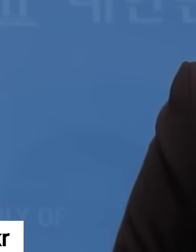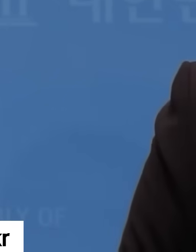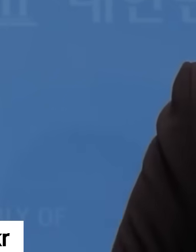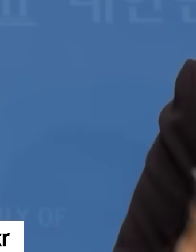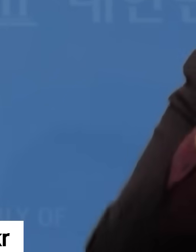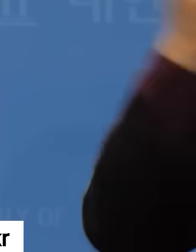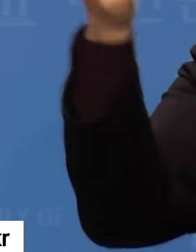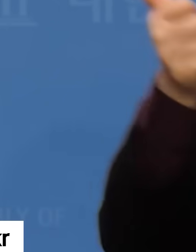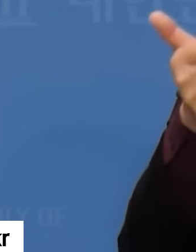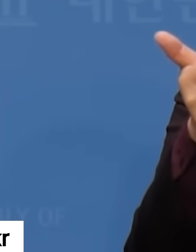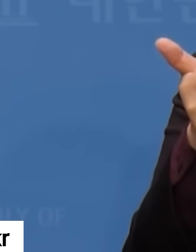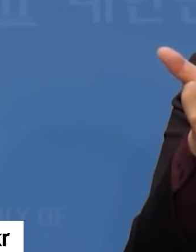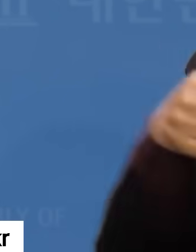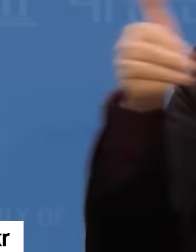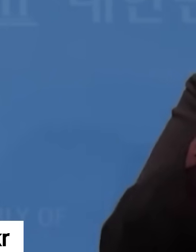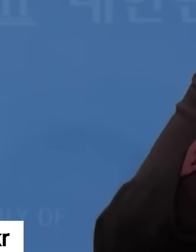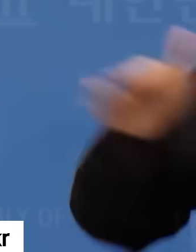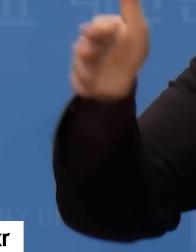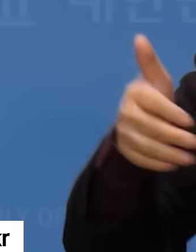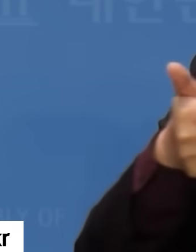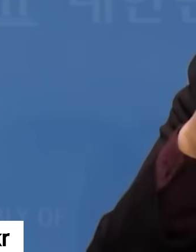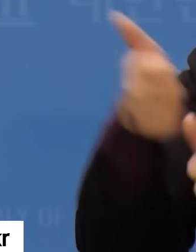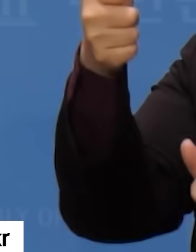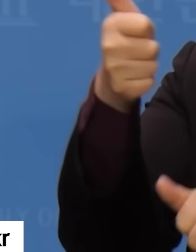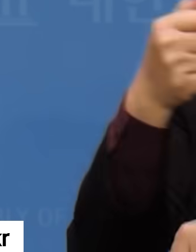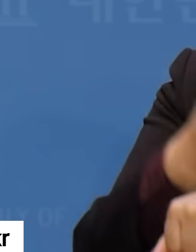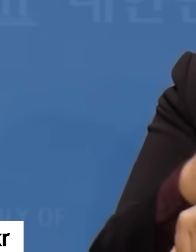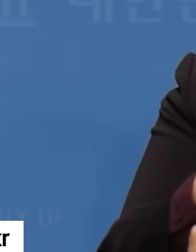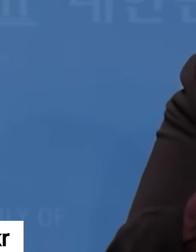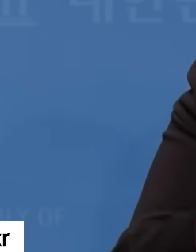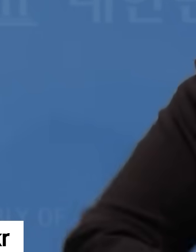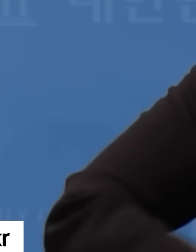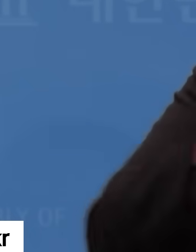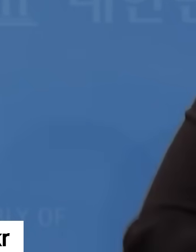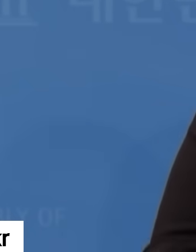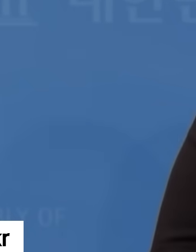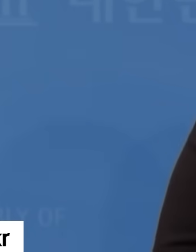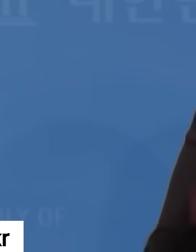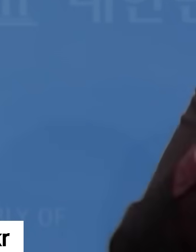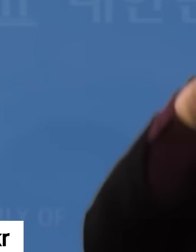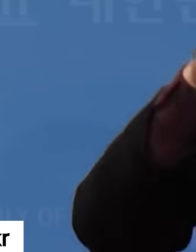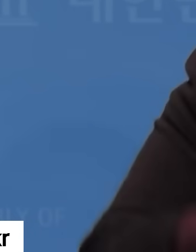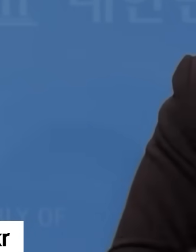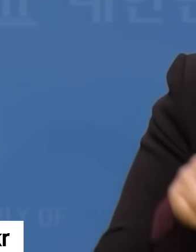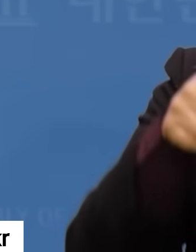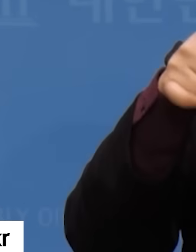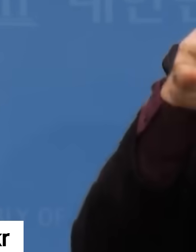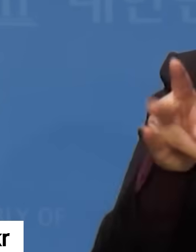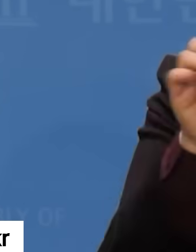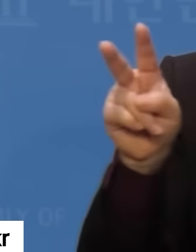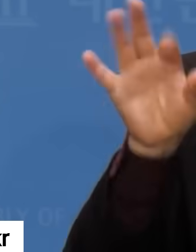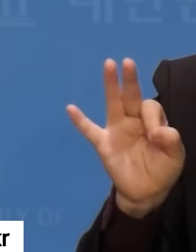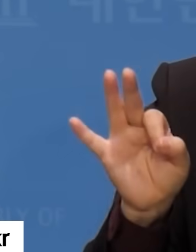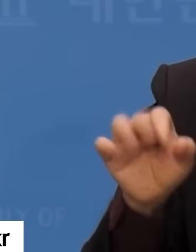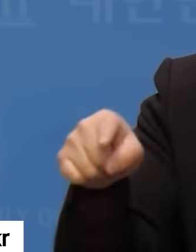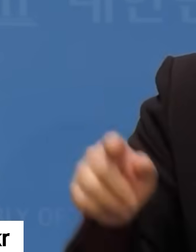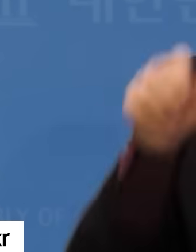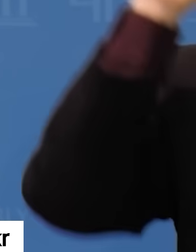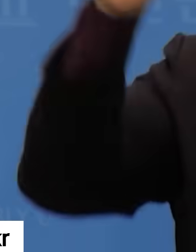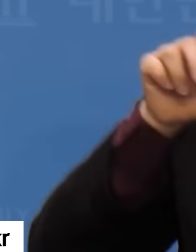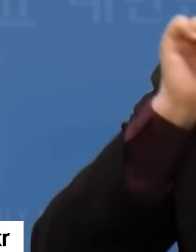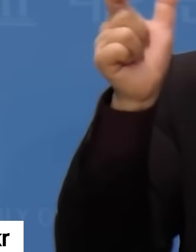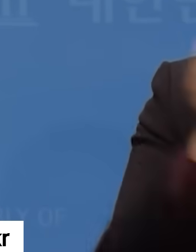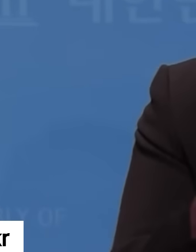돌덩이를 온몸으로 치우겠다며 개항을 출마를 선언하셨습니다. 박민식 보훈부